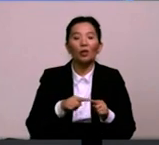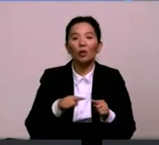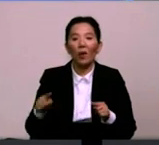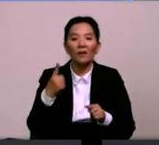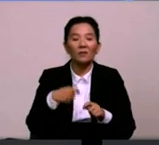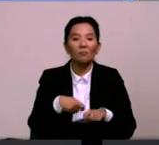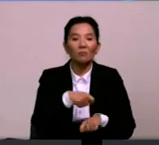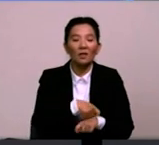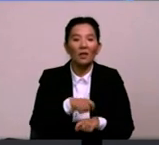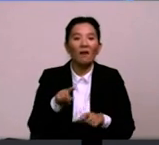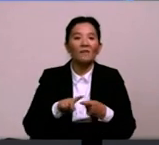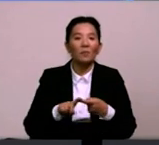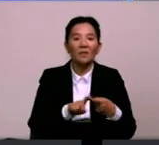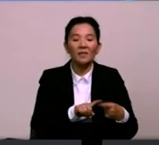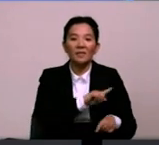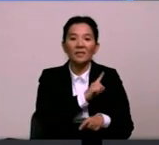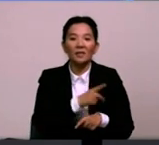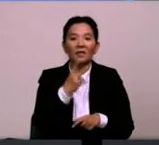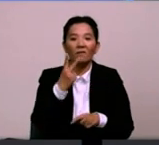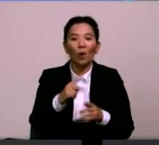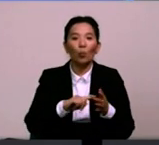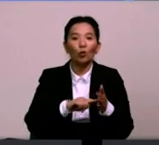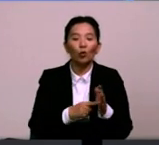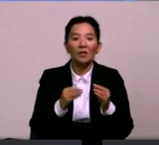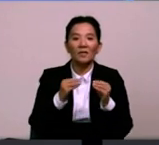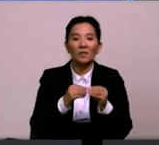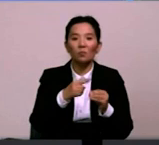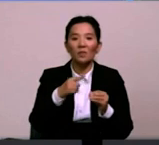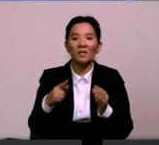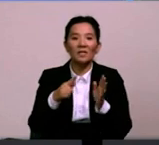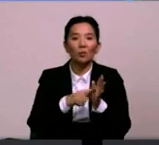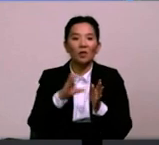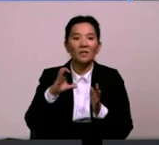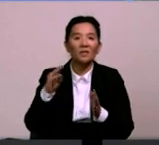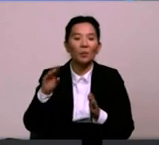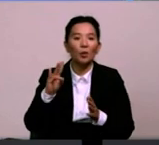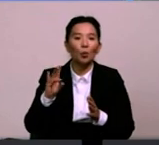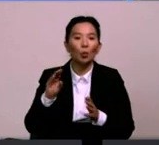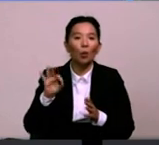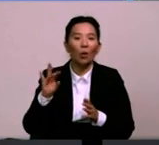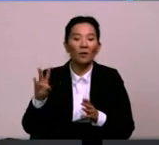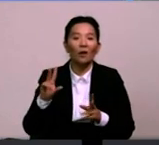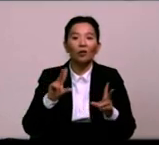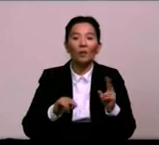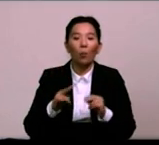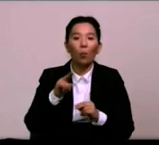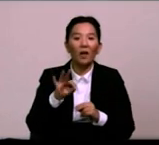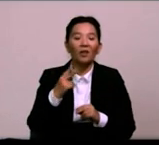метр взаимодействуют с силой 2 умножить на 10 минус 7 степени ньютон. То есть если по